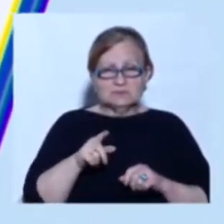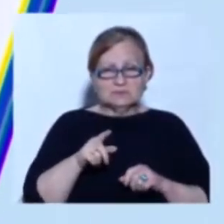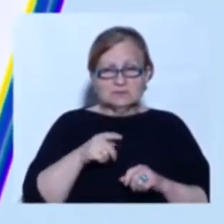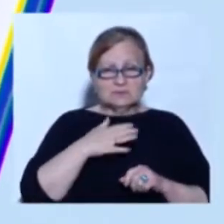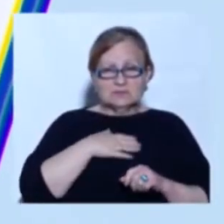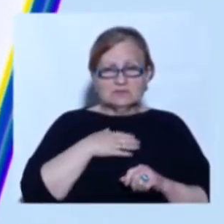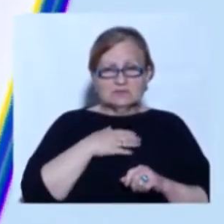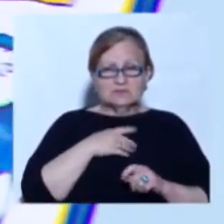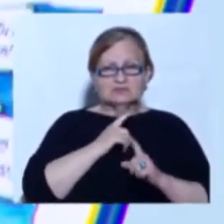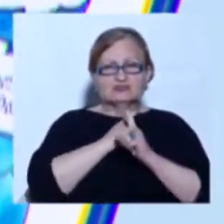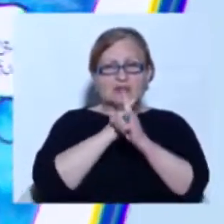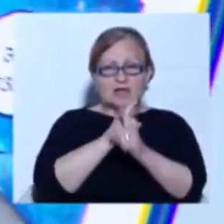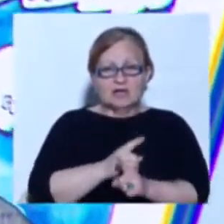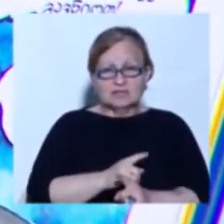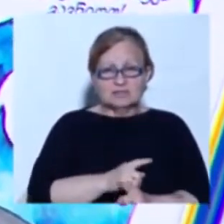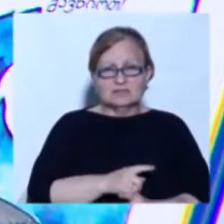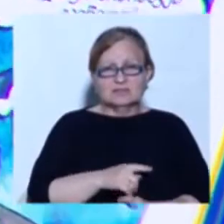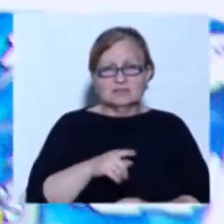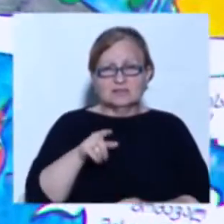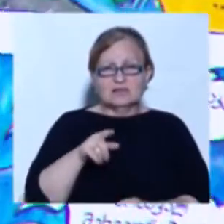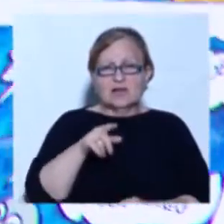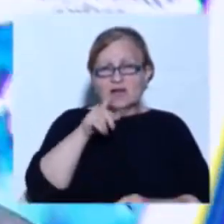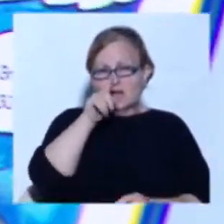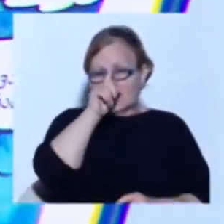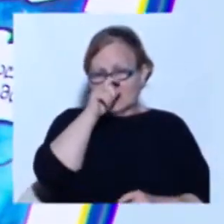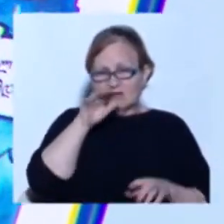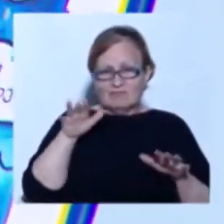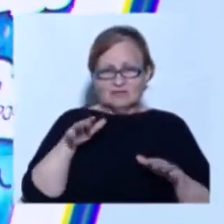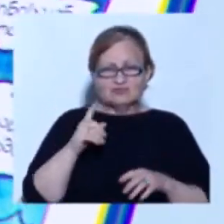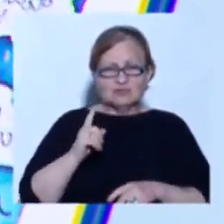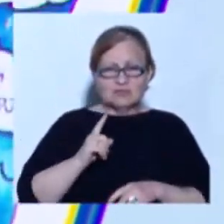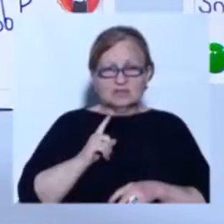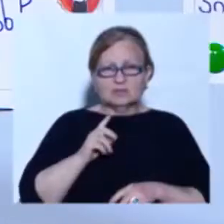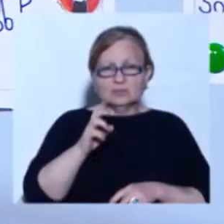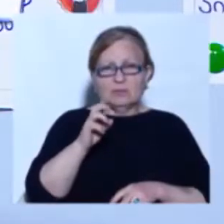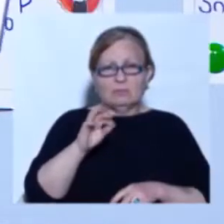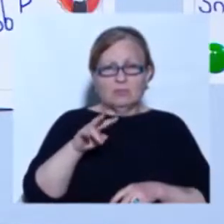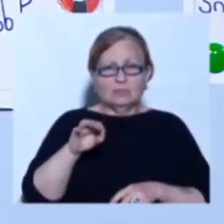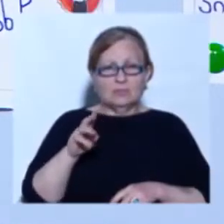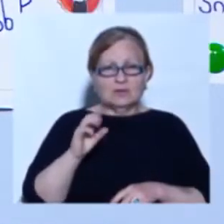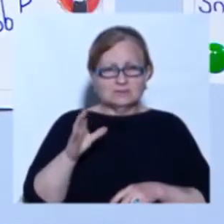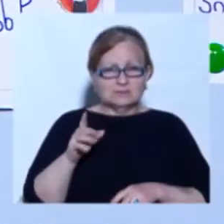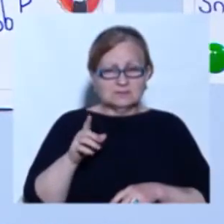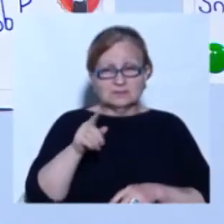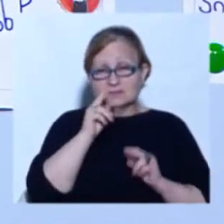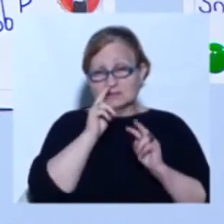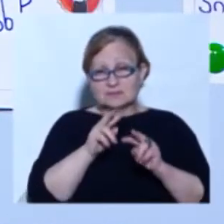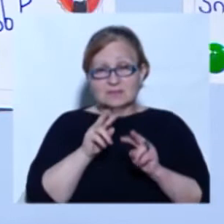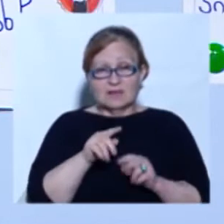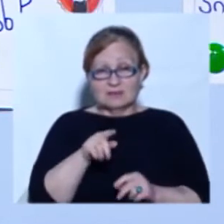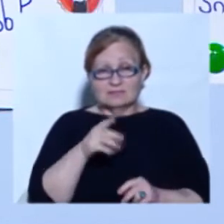ჩვენ გაგავაცილებთ და ყვანჩალა ელოდება ბოლოკას, ხომ? შენც დააკვირდი